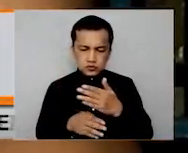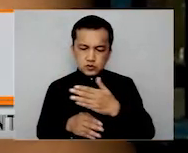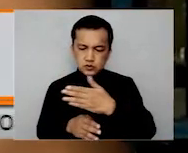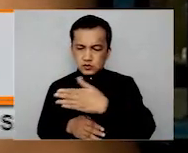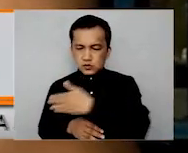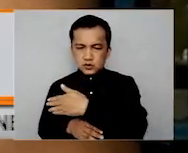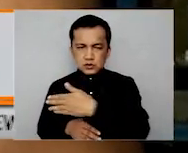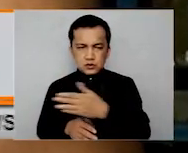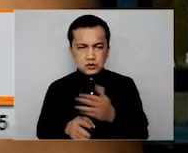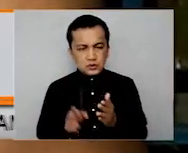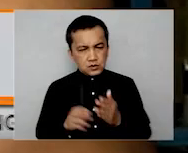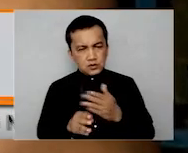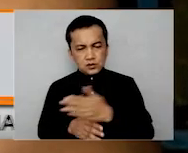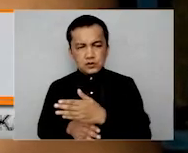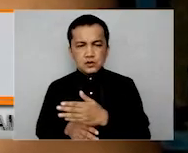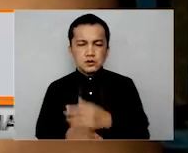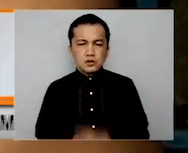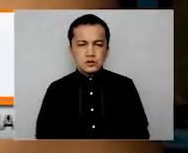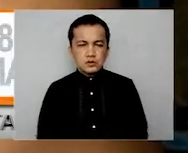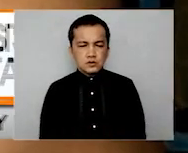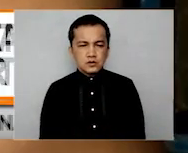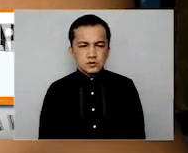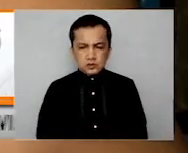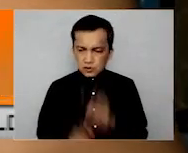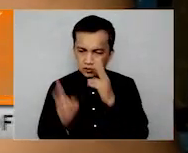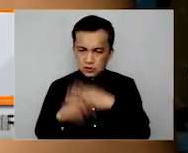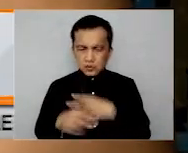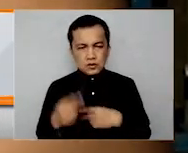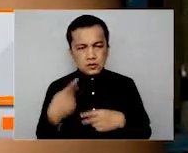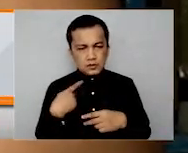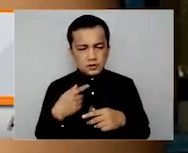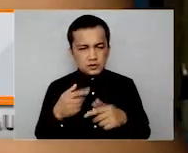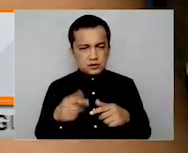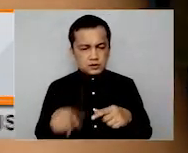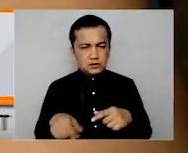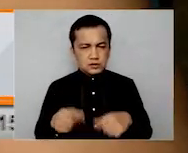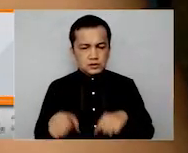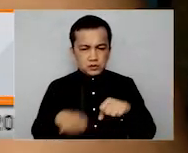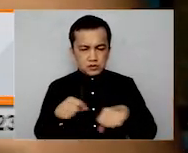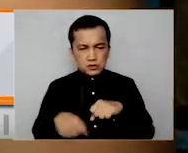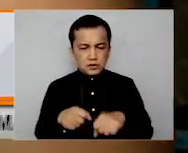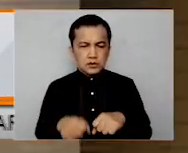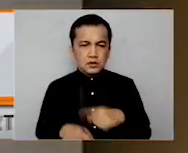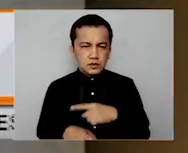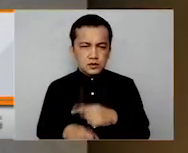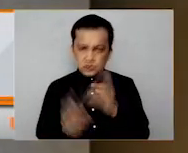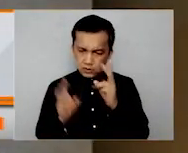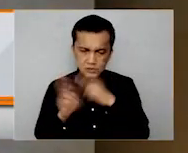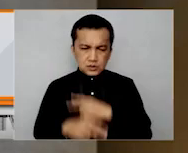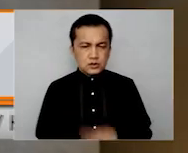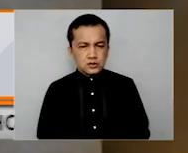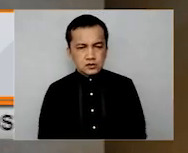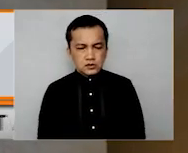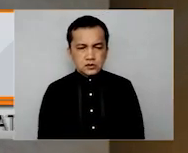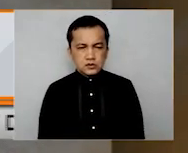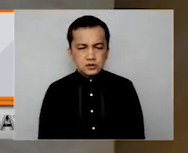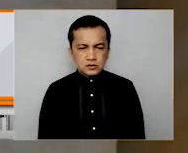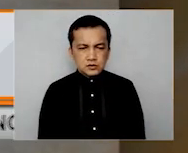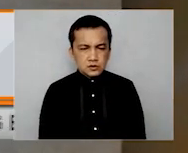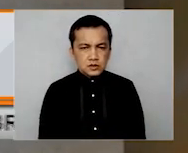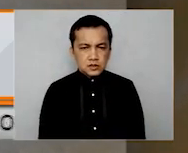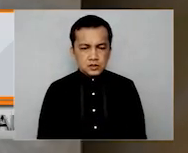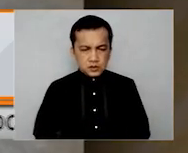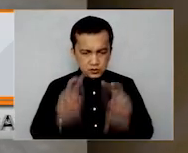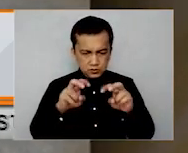yun eh. Hindi ko naman po napansin na may tao doon, may bisikleta doon na hindi ko taga nakita. Iniimbestigahan na